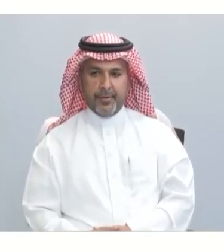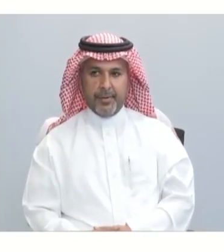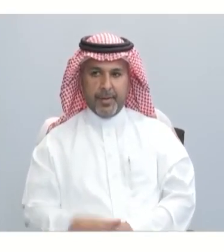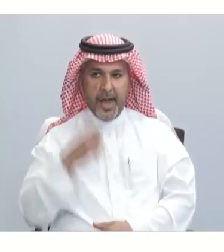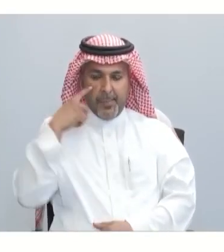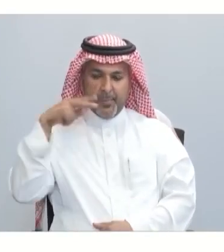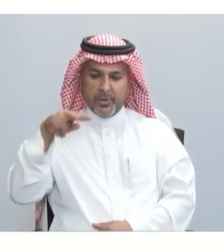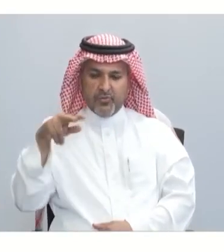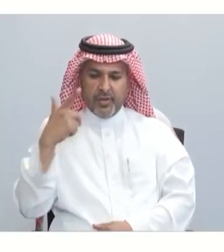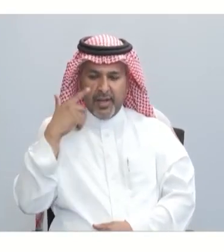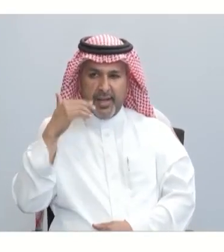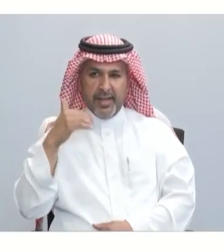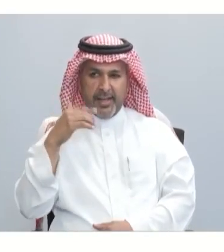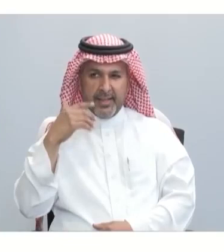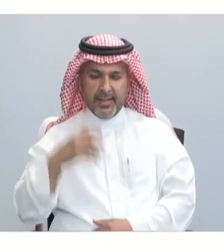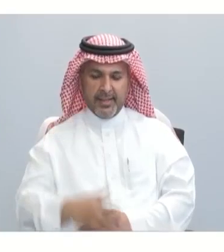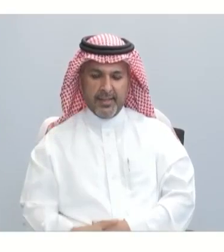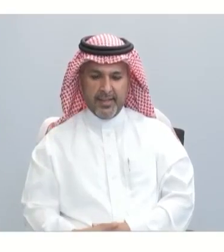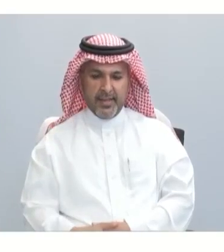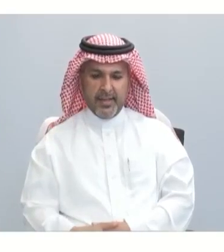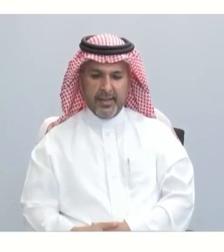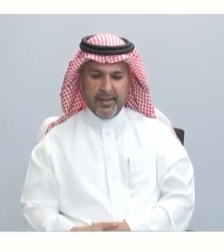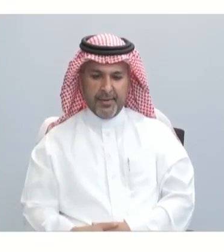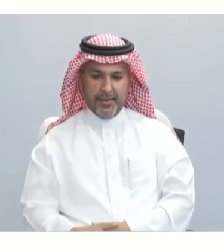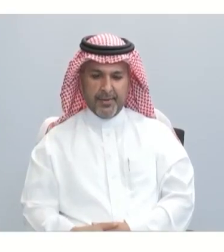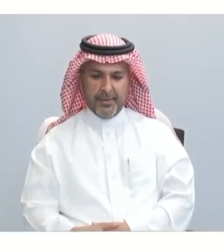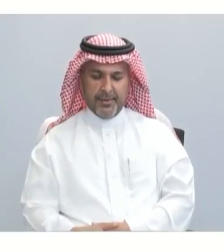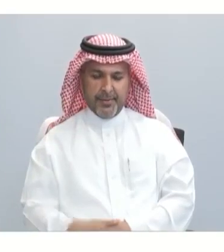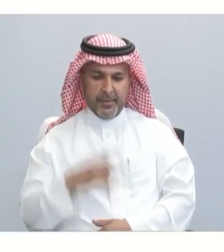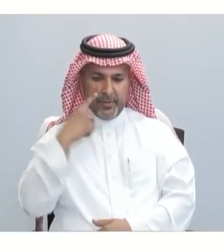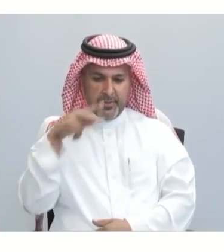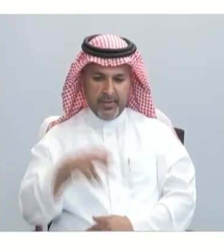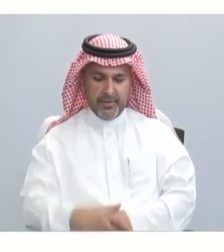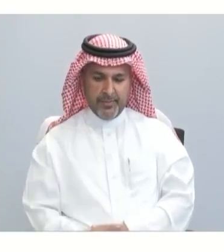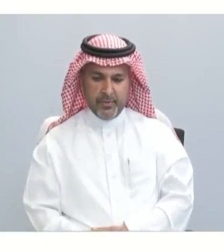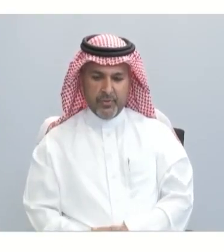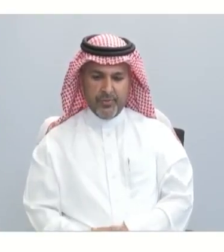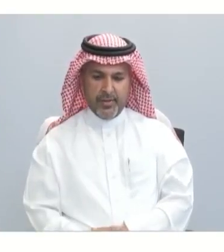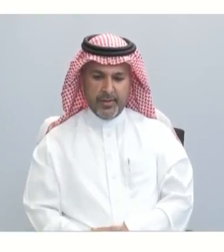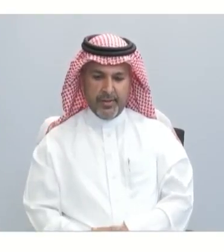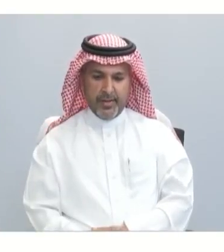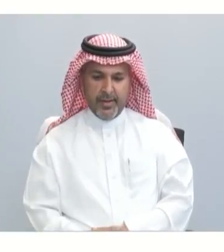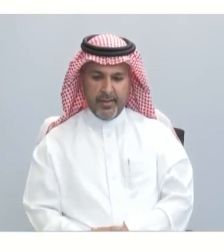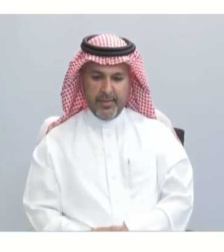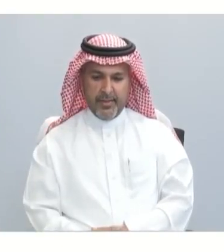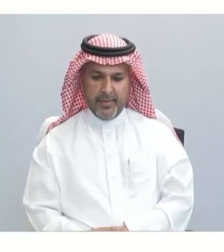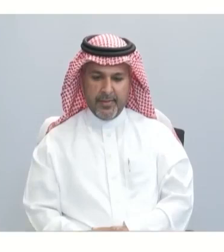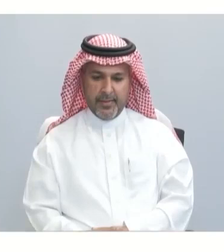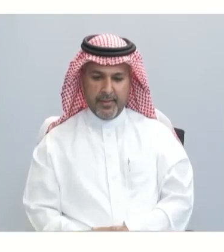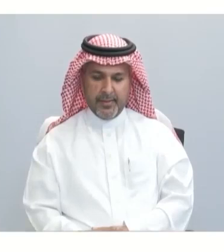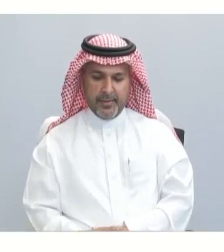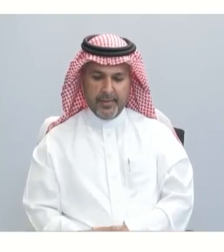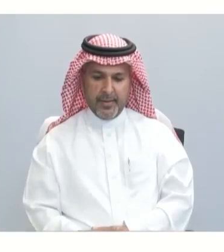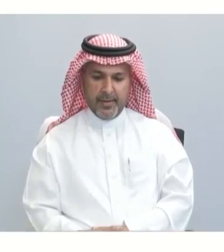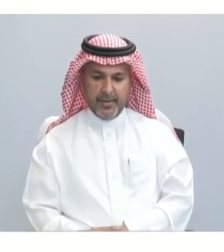0 او 0 من 0 دي زئ 0 في 5 لا